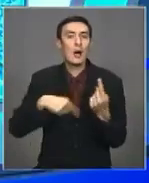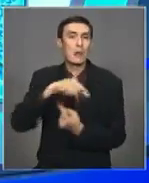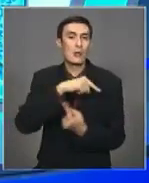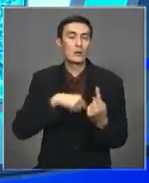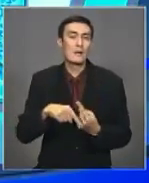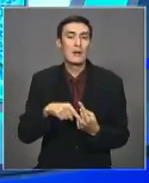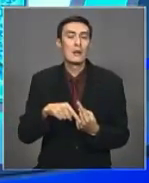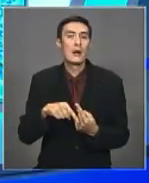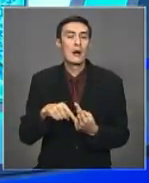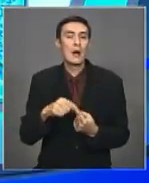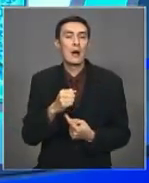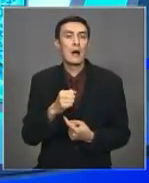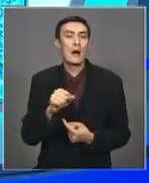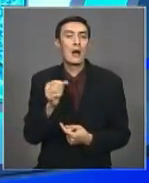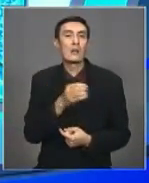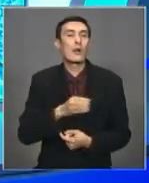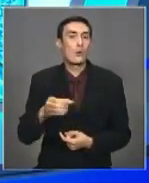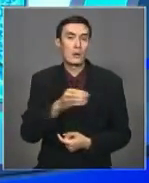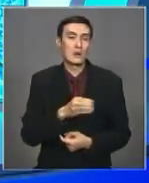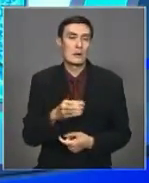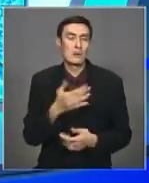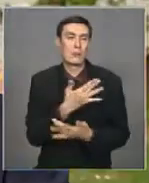регулированию оборота алкогольной продукции.